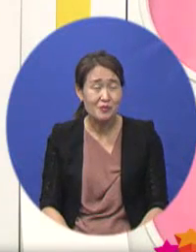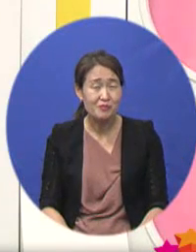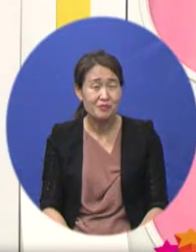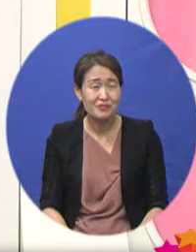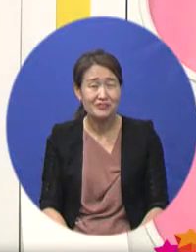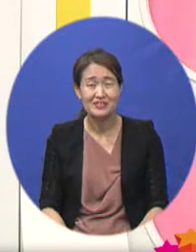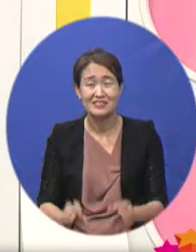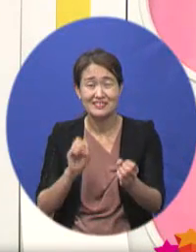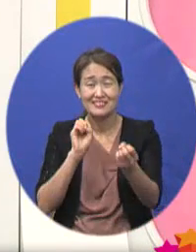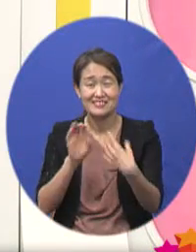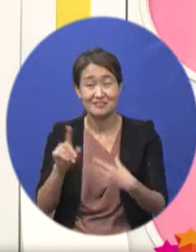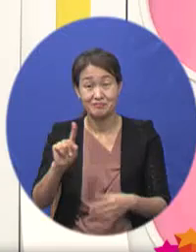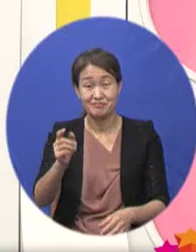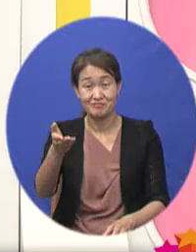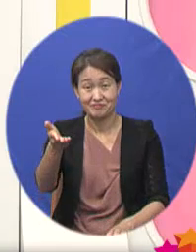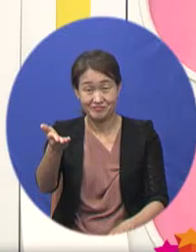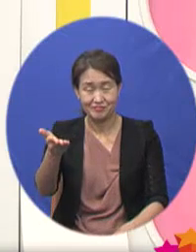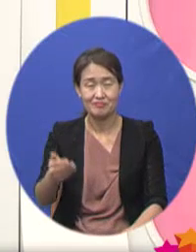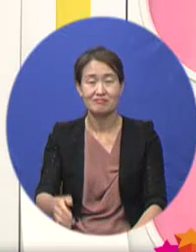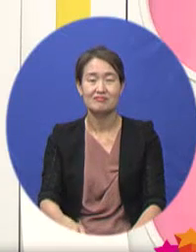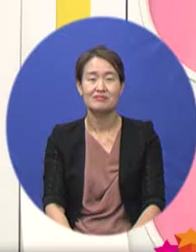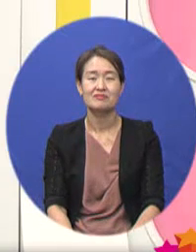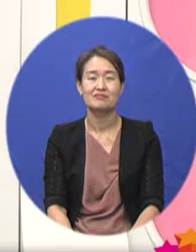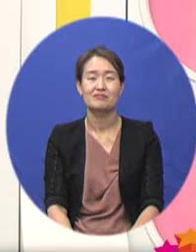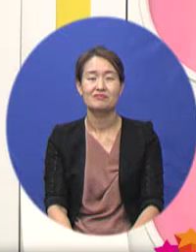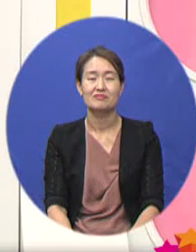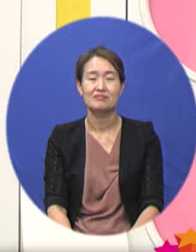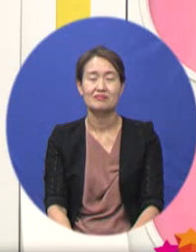예? 정답이 뭐였죠, 어르신?